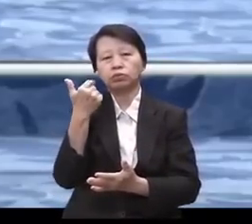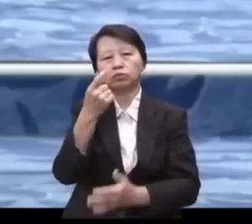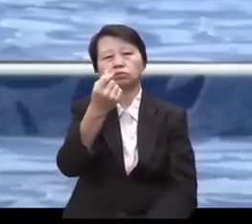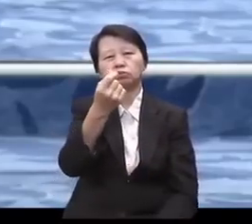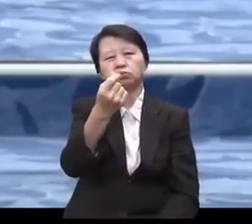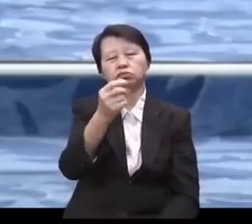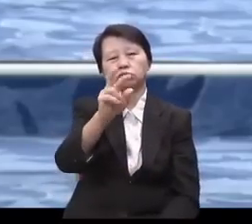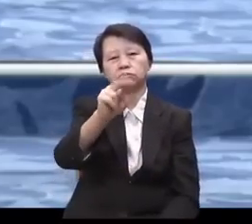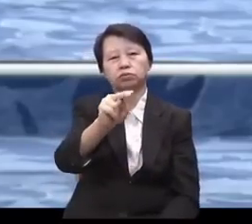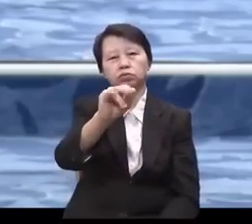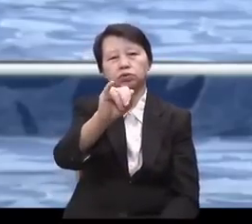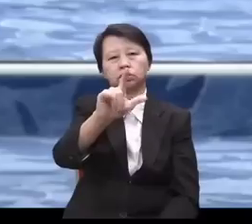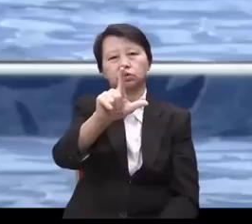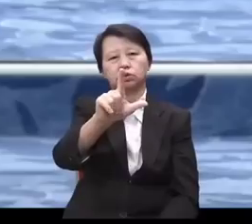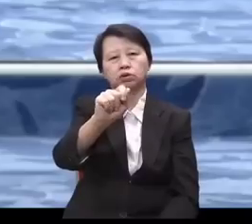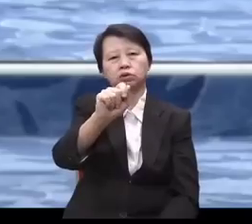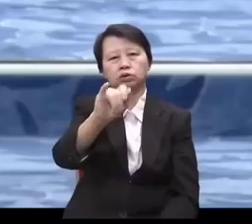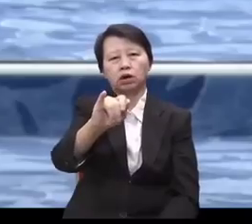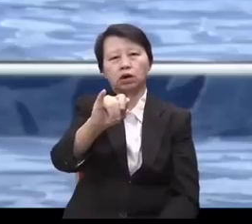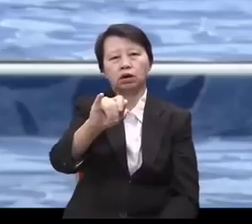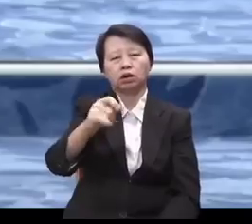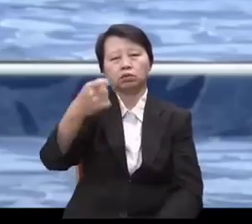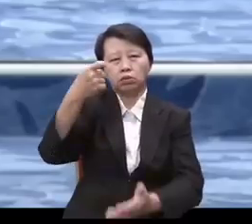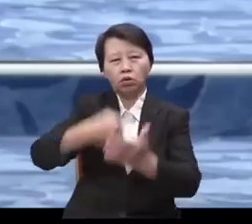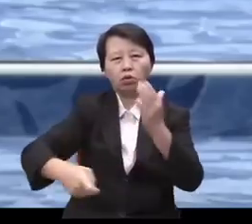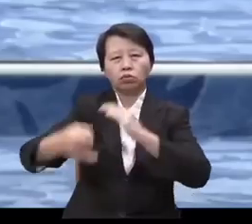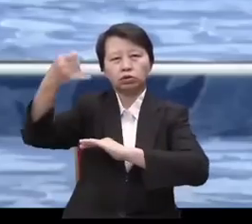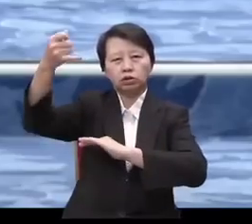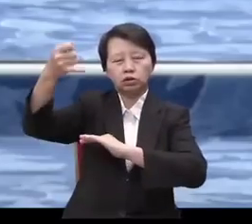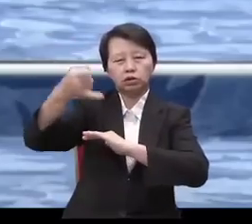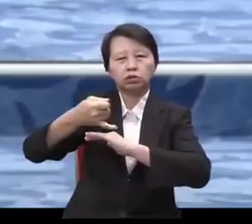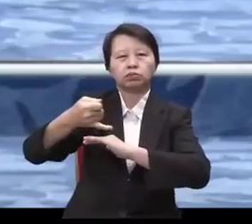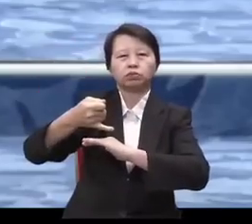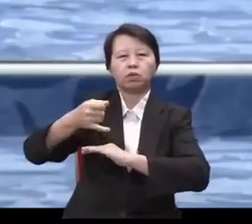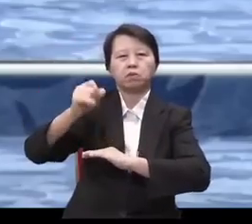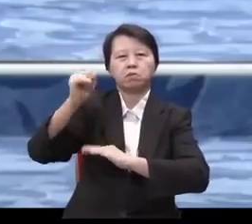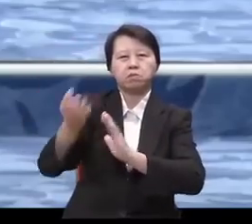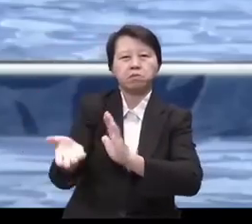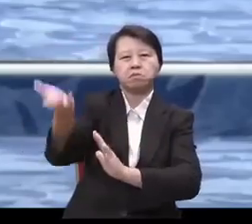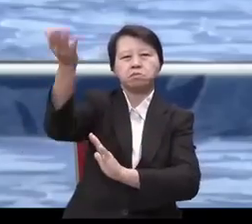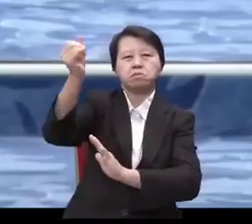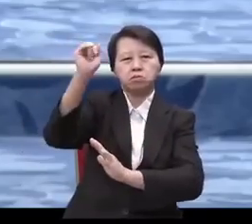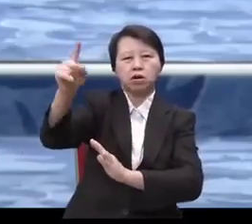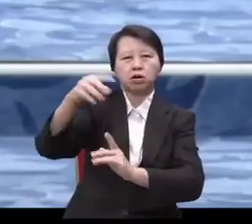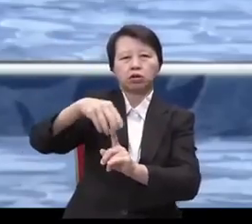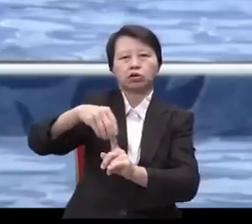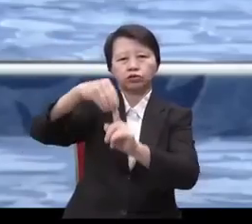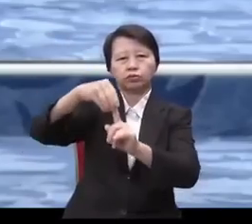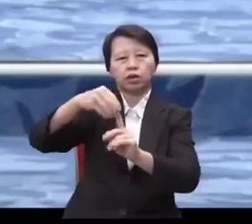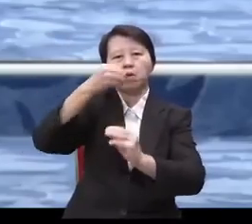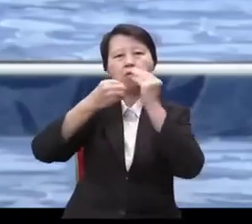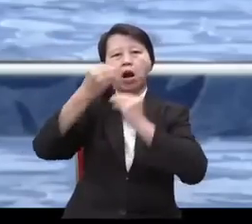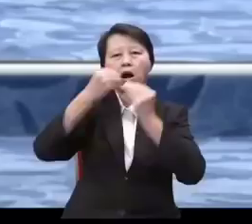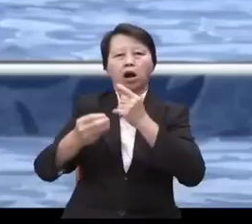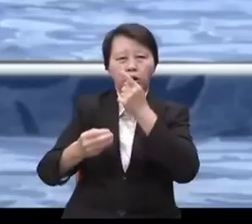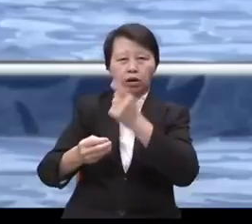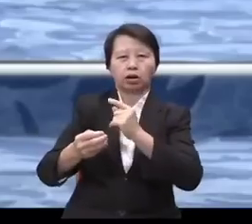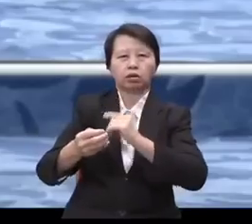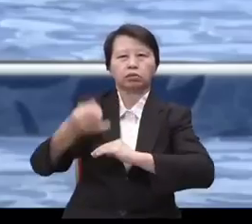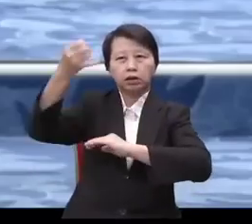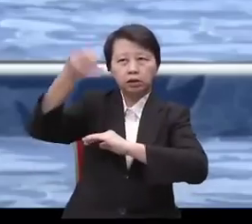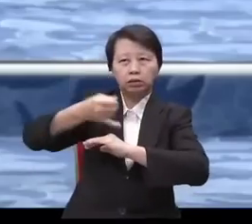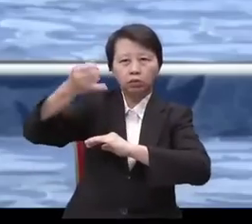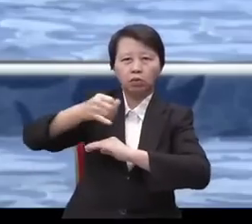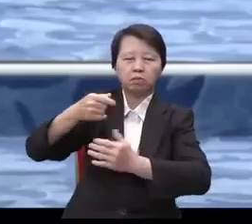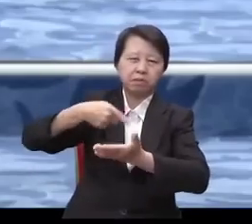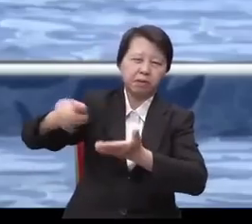nilai atau kos import yang meningkat, terutama makanan. Jadi ini yang menyebabkan kita harus ada